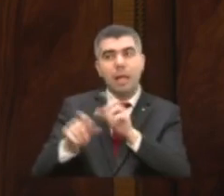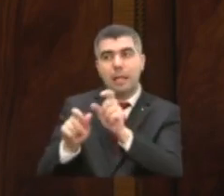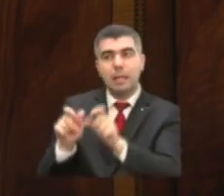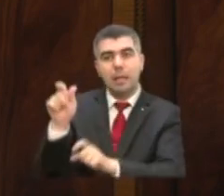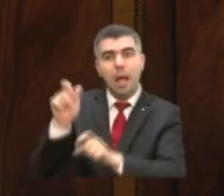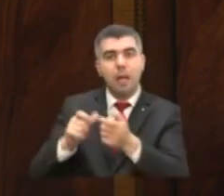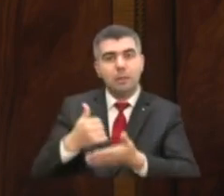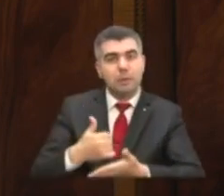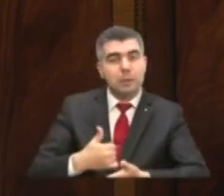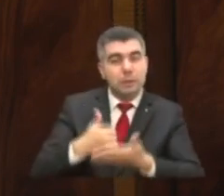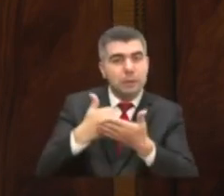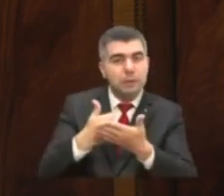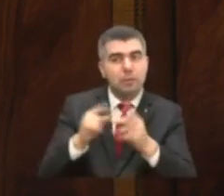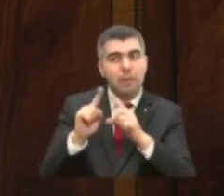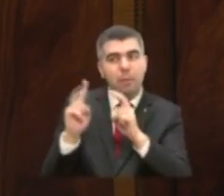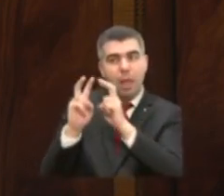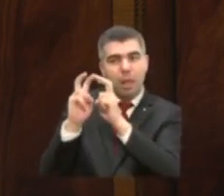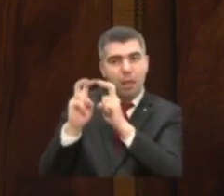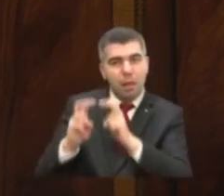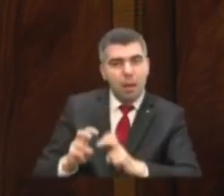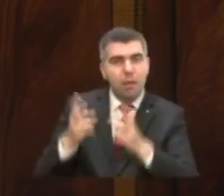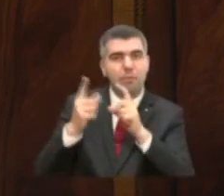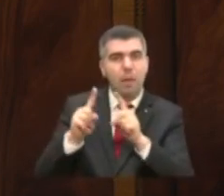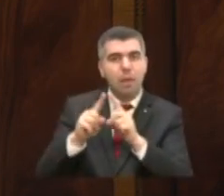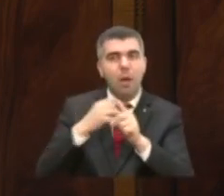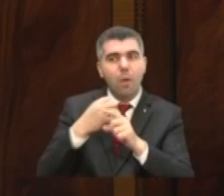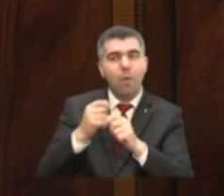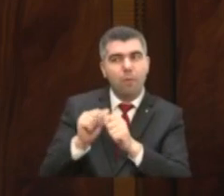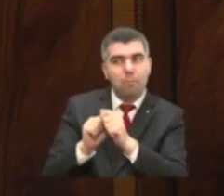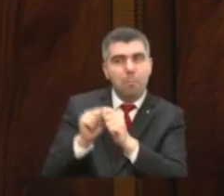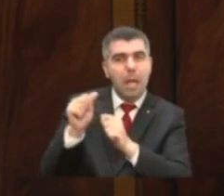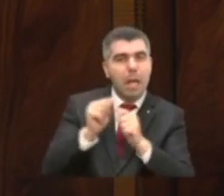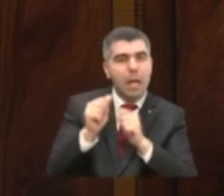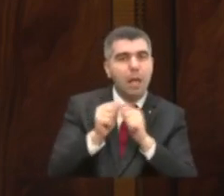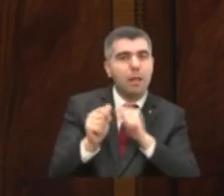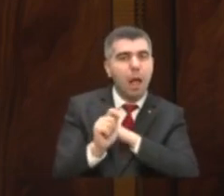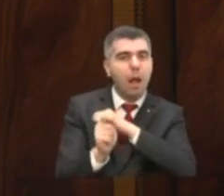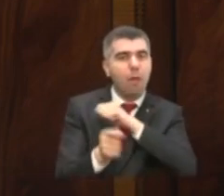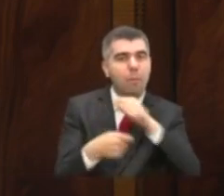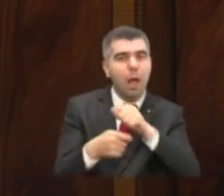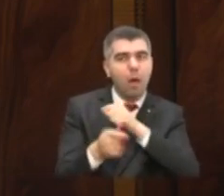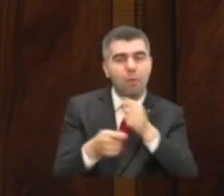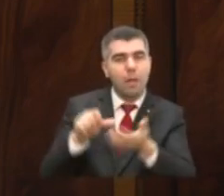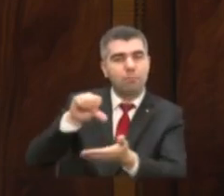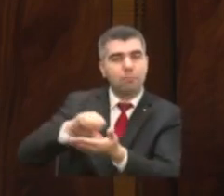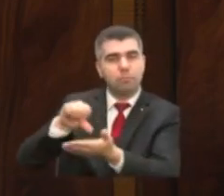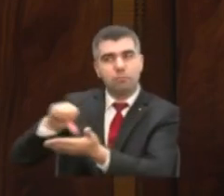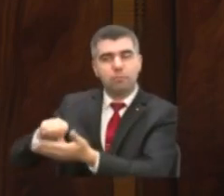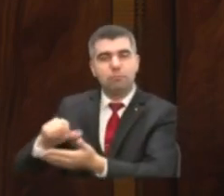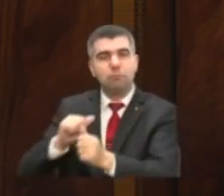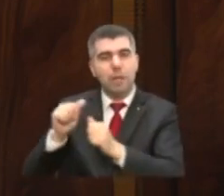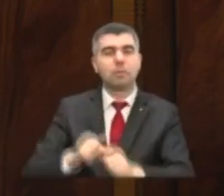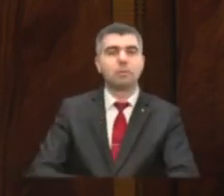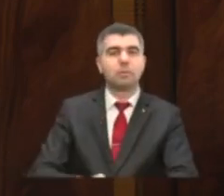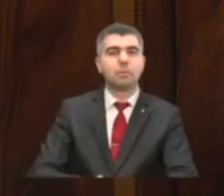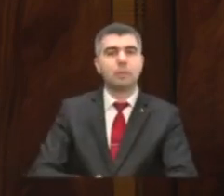وكذلك لتقليص الفوارق المجالية التي تعرف فوارقا كبيرة، والتي ما فتئ صاحب